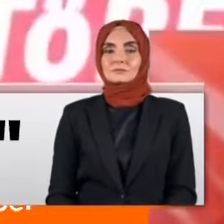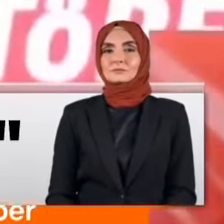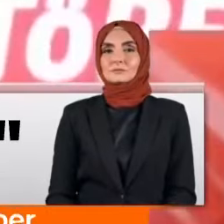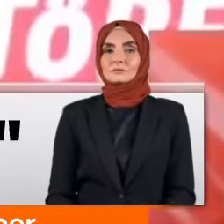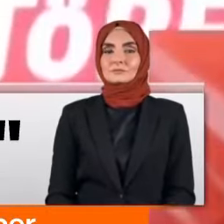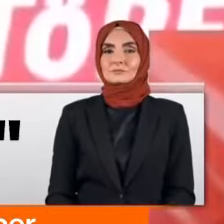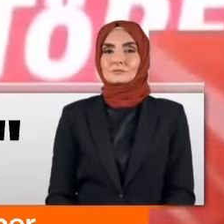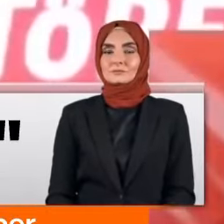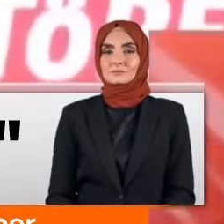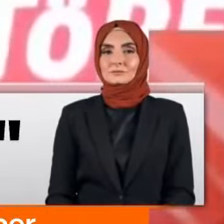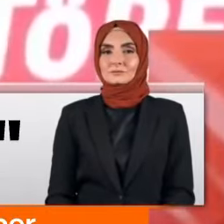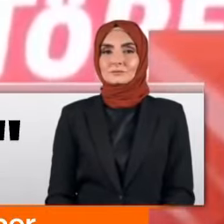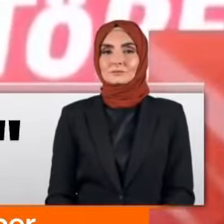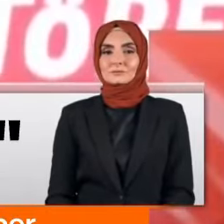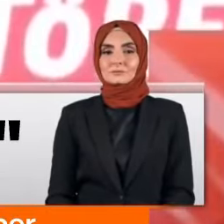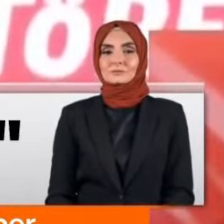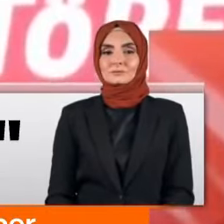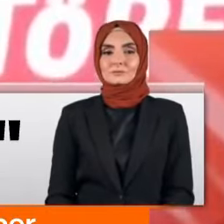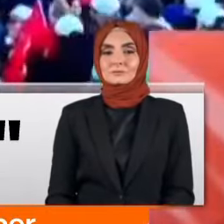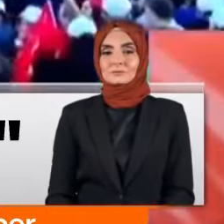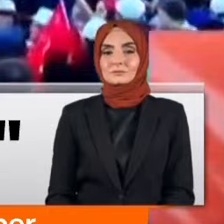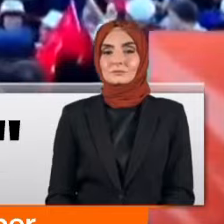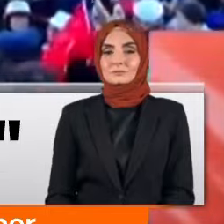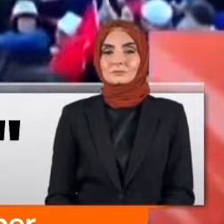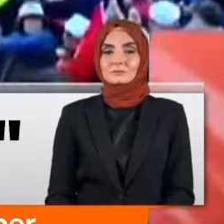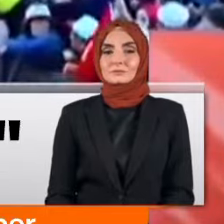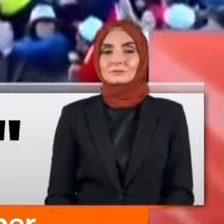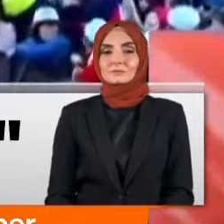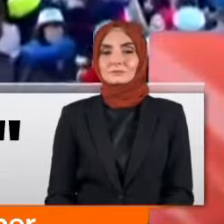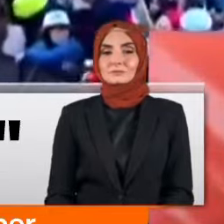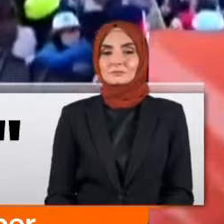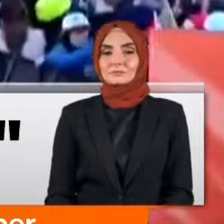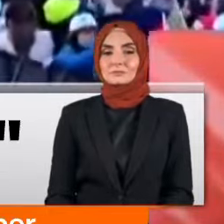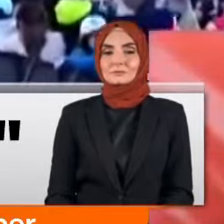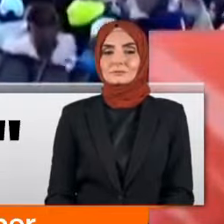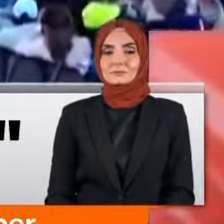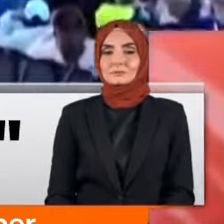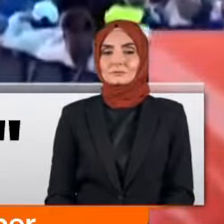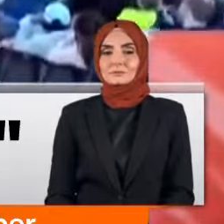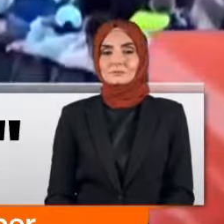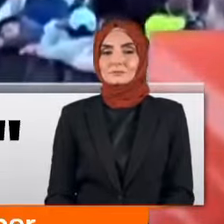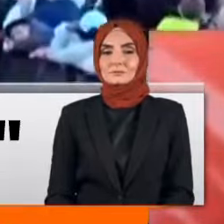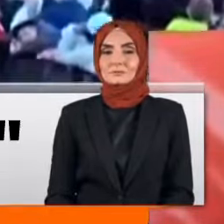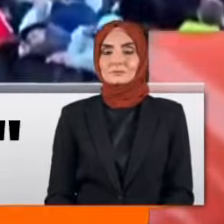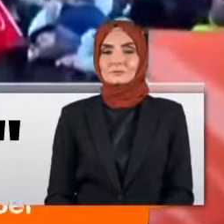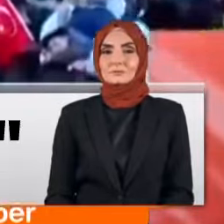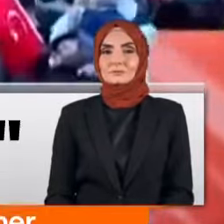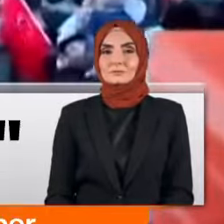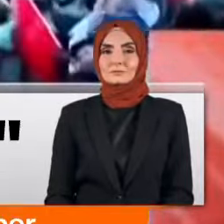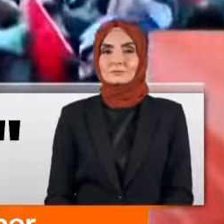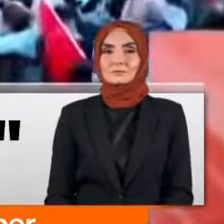ben uzun mesafe koşucusuyum. Şunu çok iyi bilsinler. Bugüne